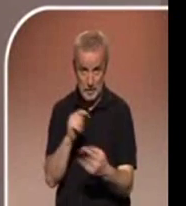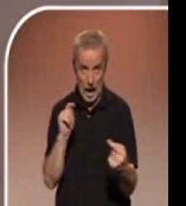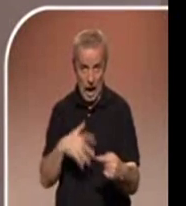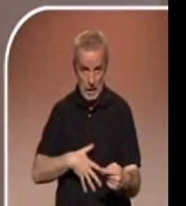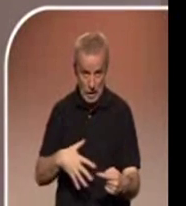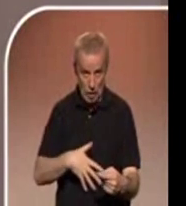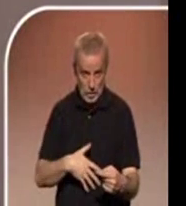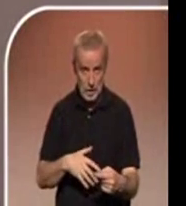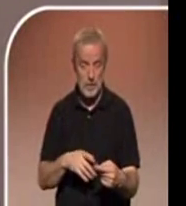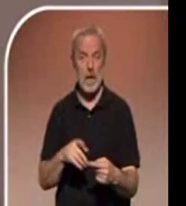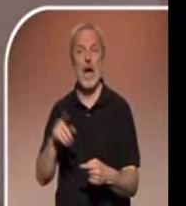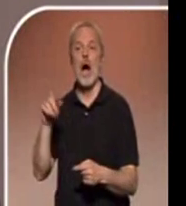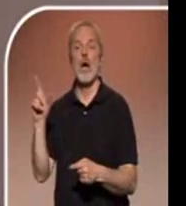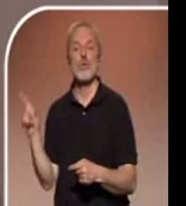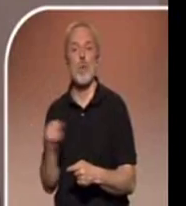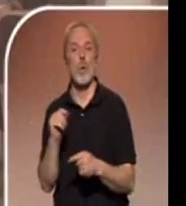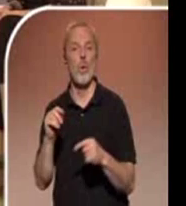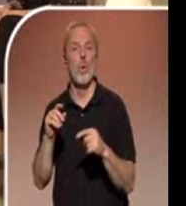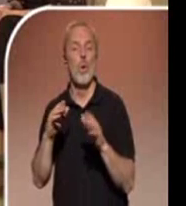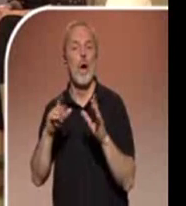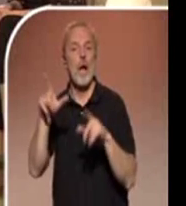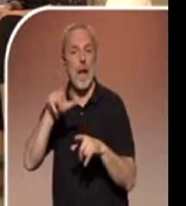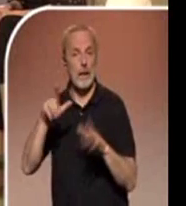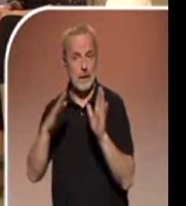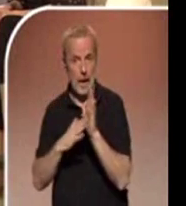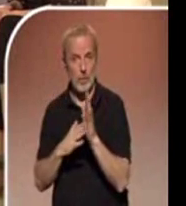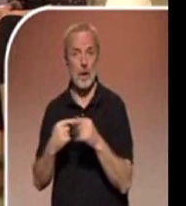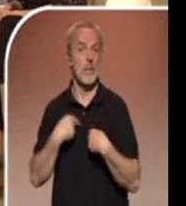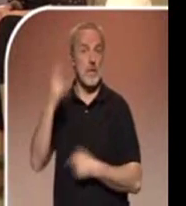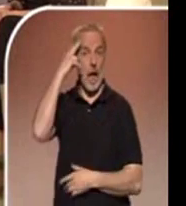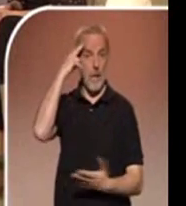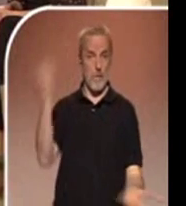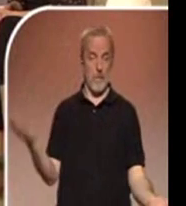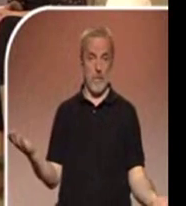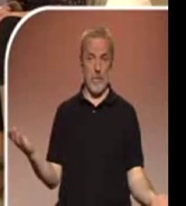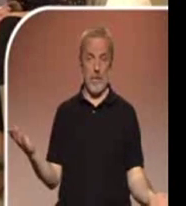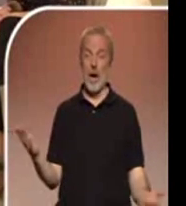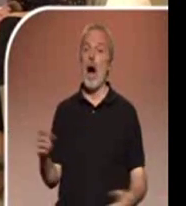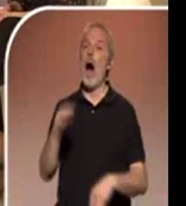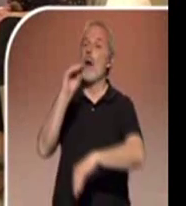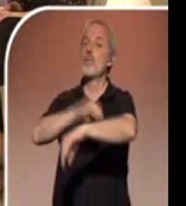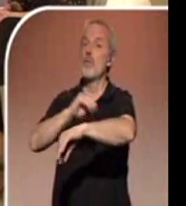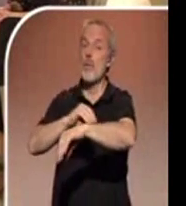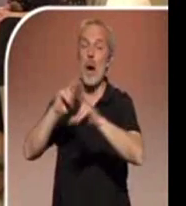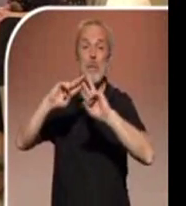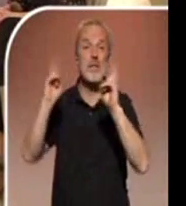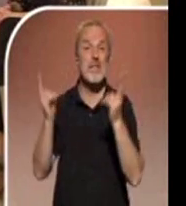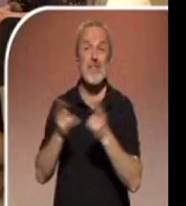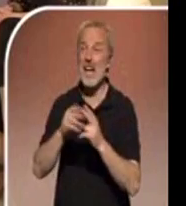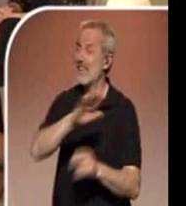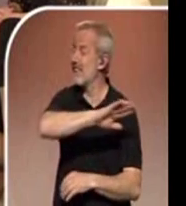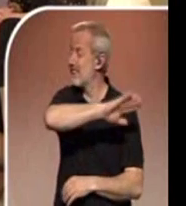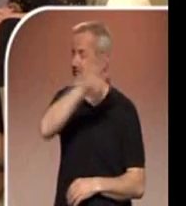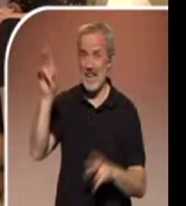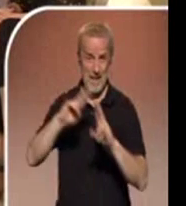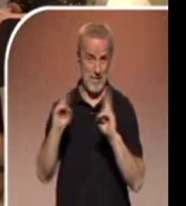majíc lajdenskou mutaci, skutečně velmi dobře víme a nikde na světě, skutečně to bych chtěl zdůraznit, a je to i v